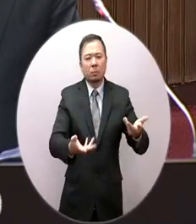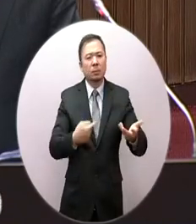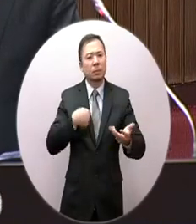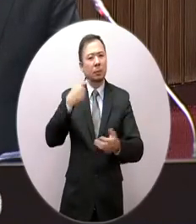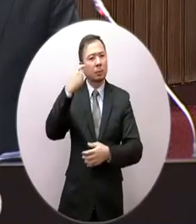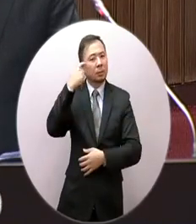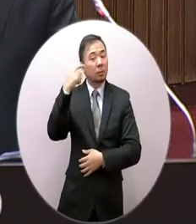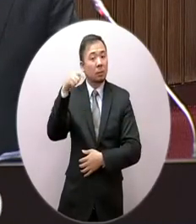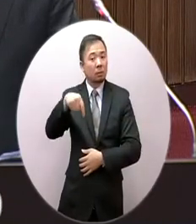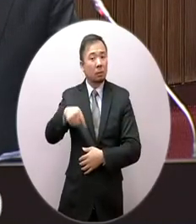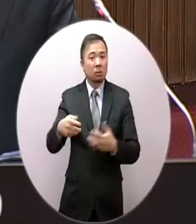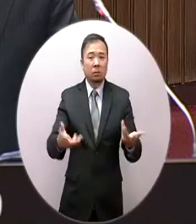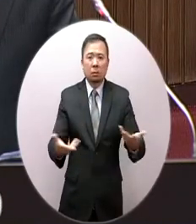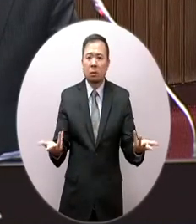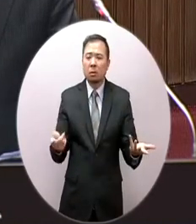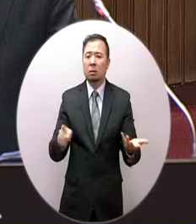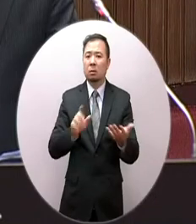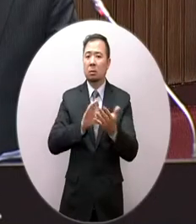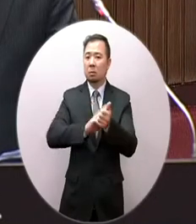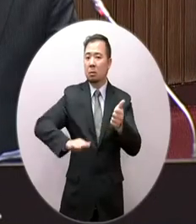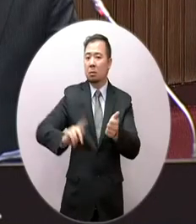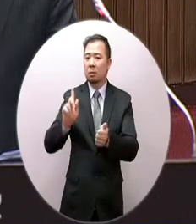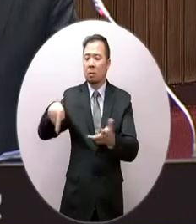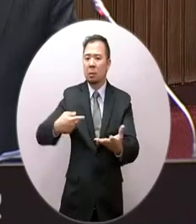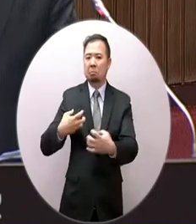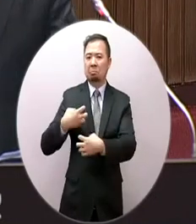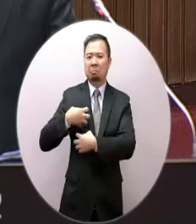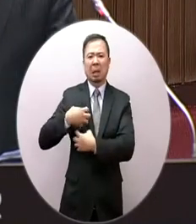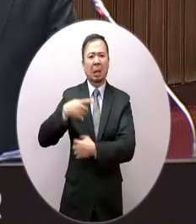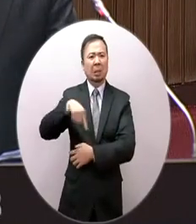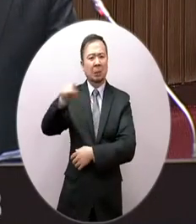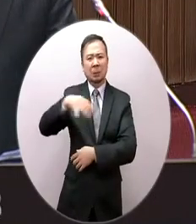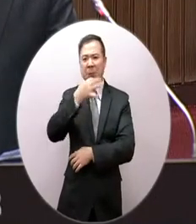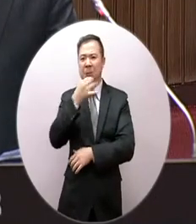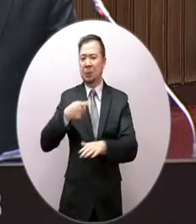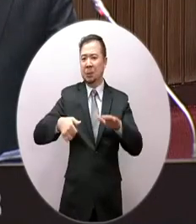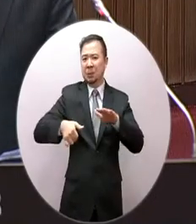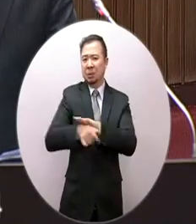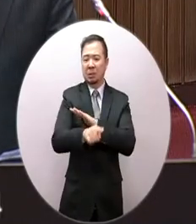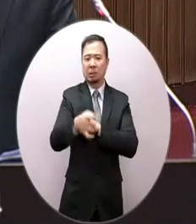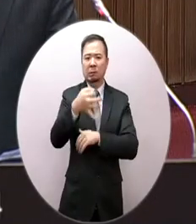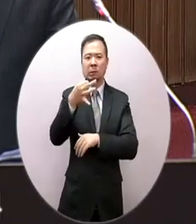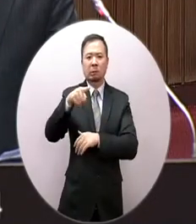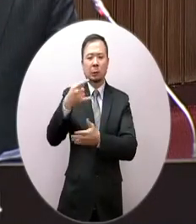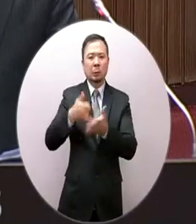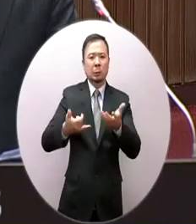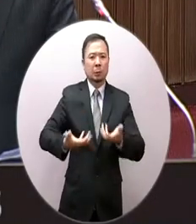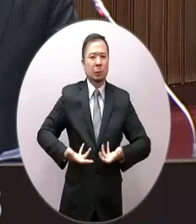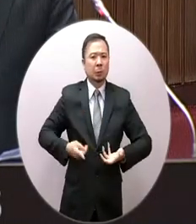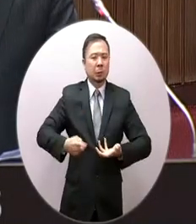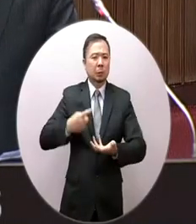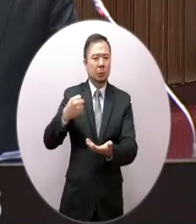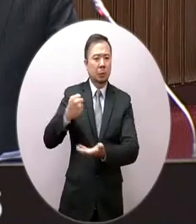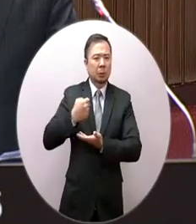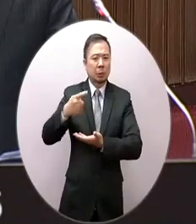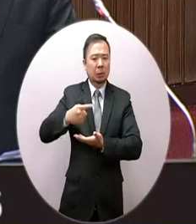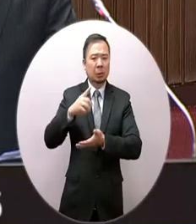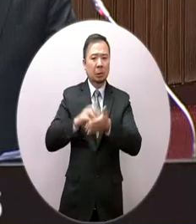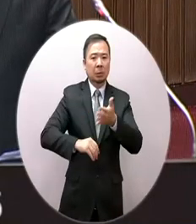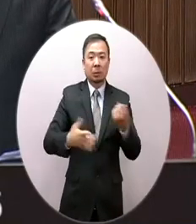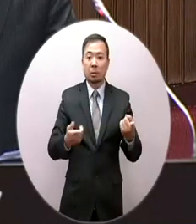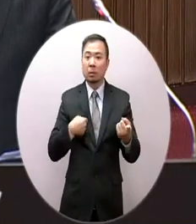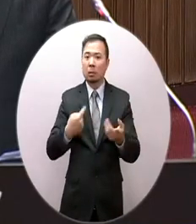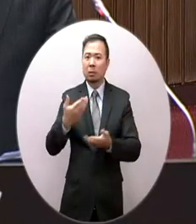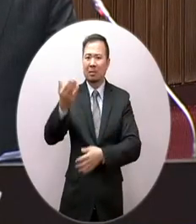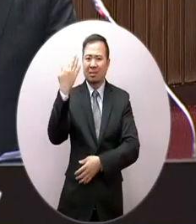方式，你兵员也招不到哦，而且又要这些干部要去发文宣传单，过去从